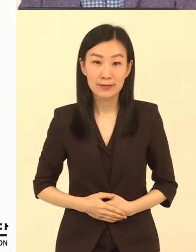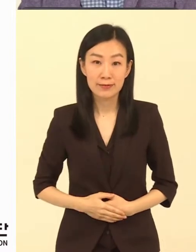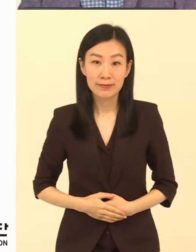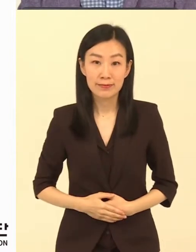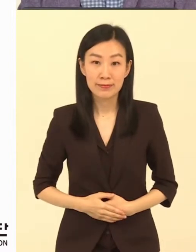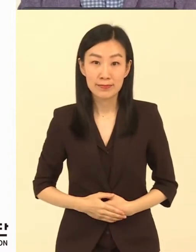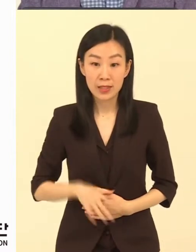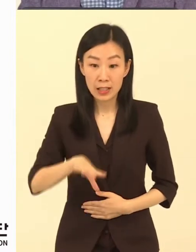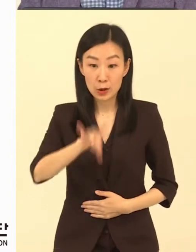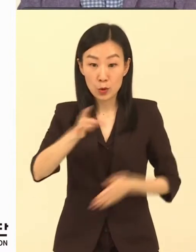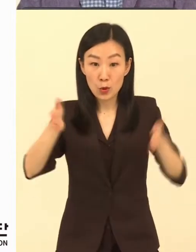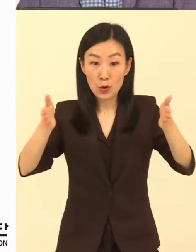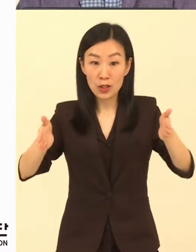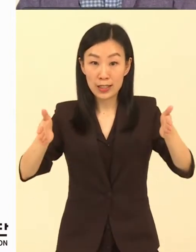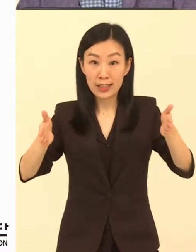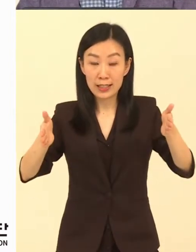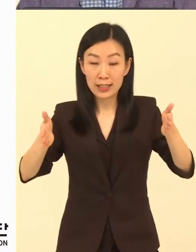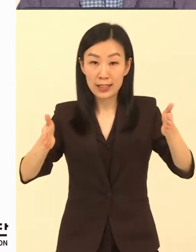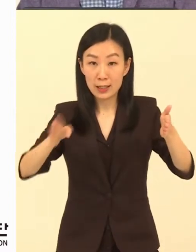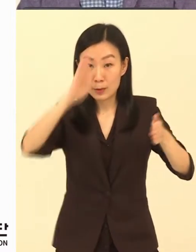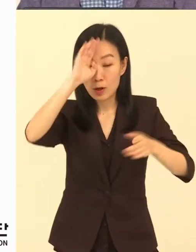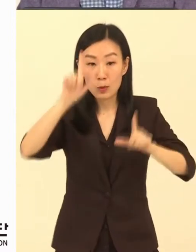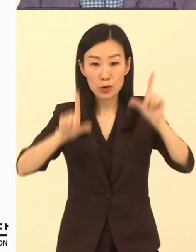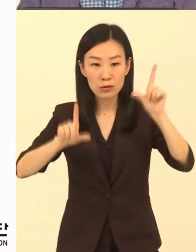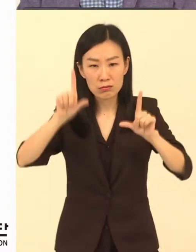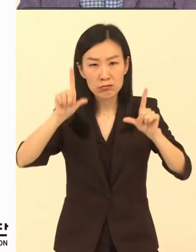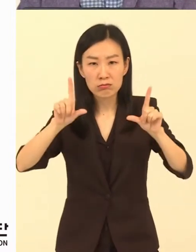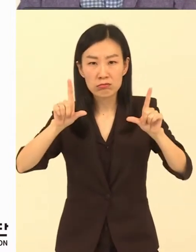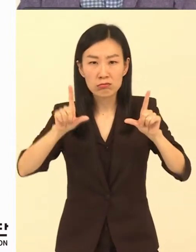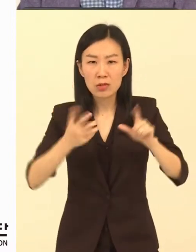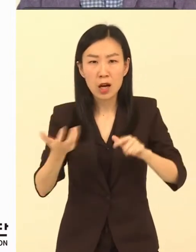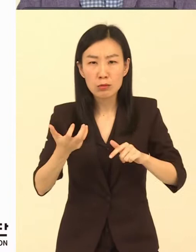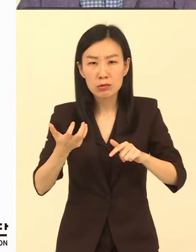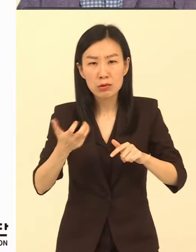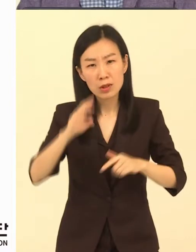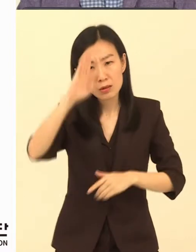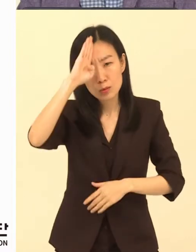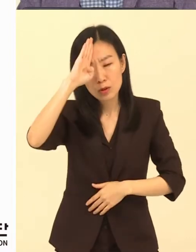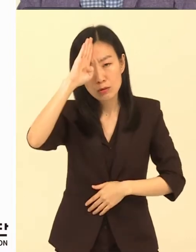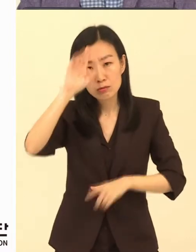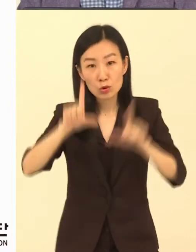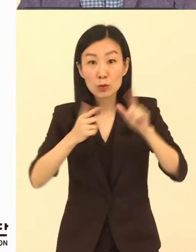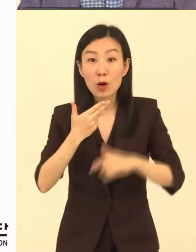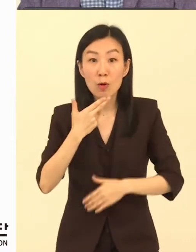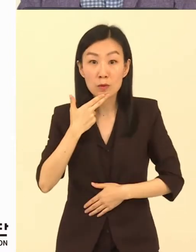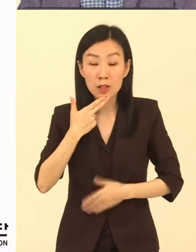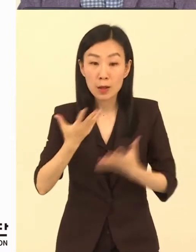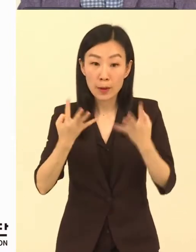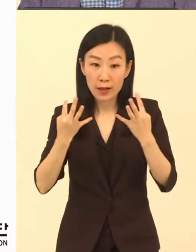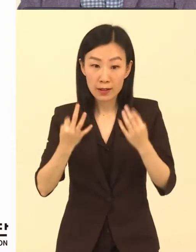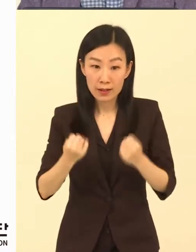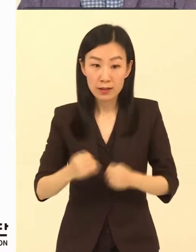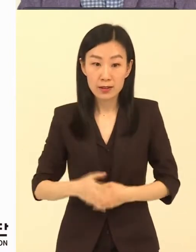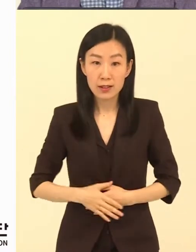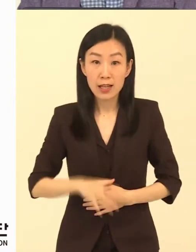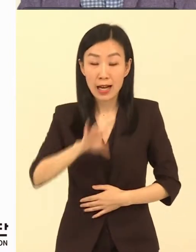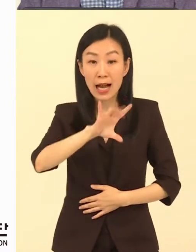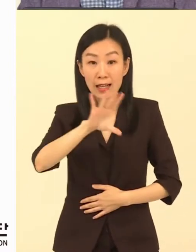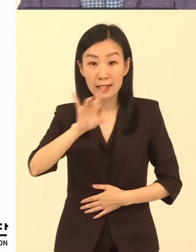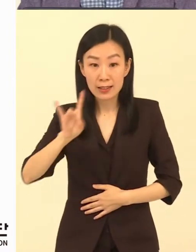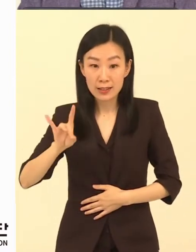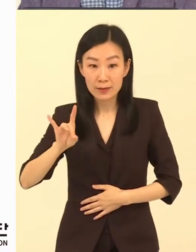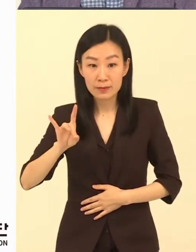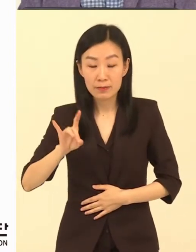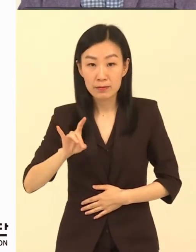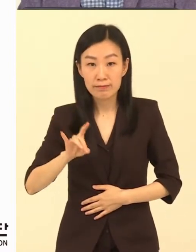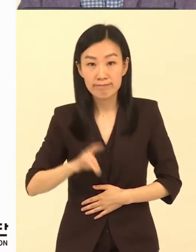그 초기 증상으로 증상이 없는 경우가 흔하긴 하지만 일부에서는 불규칙인 출혈,